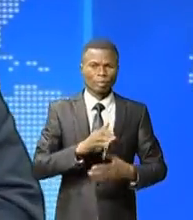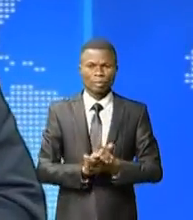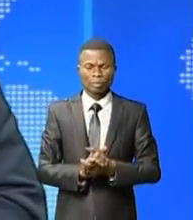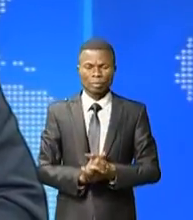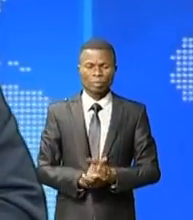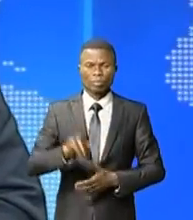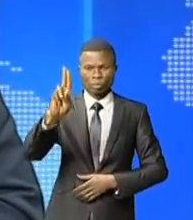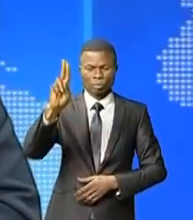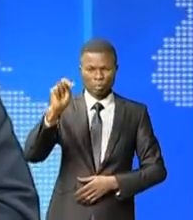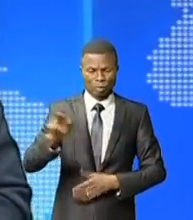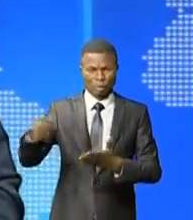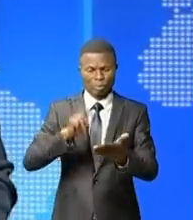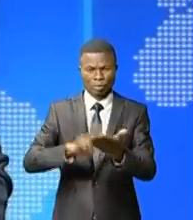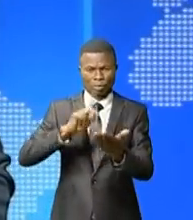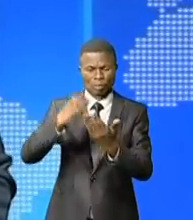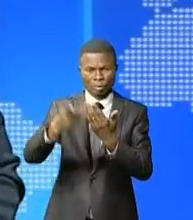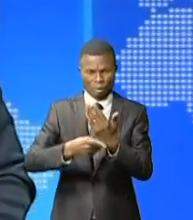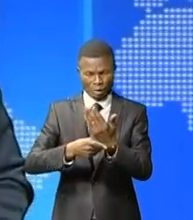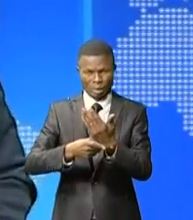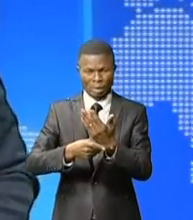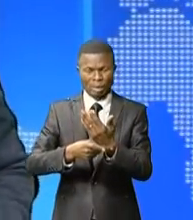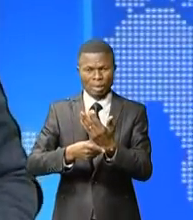La MONUSCO a signé son plan de sortie